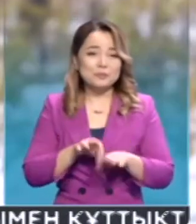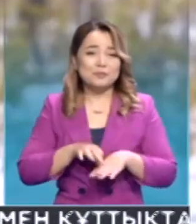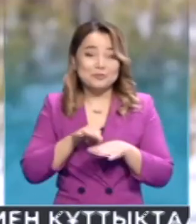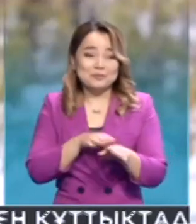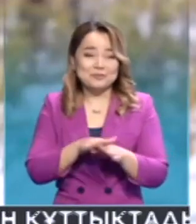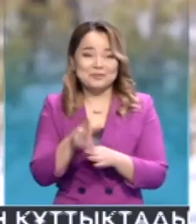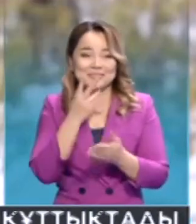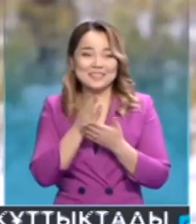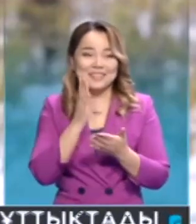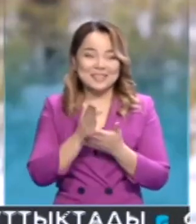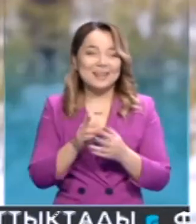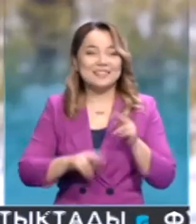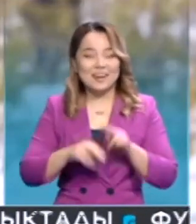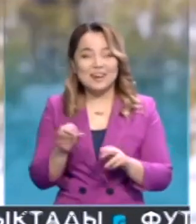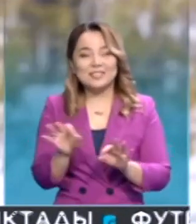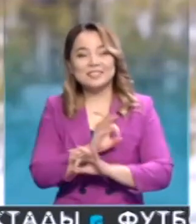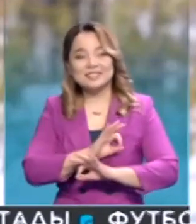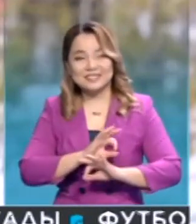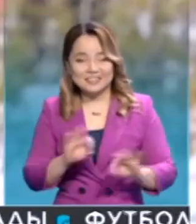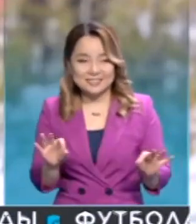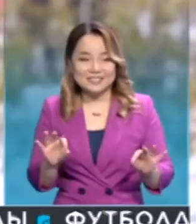Көңіл күйдері көтеріңкі.